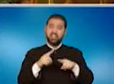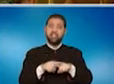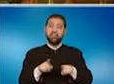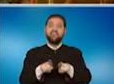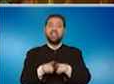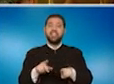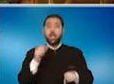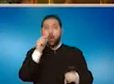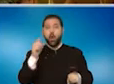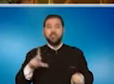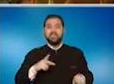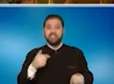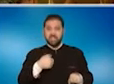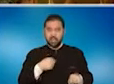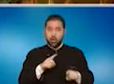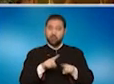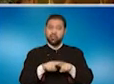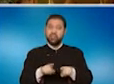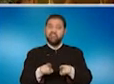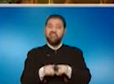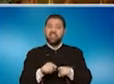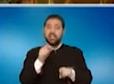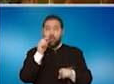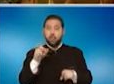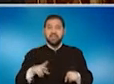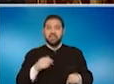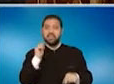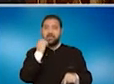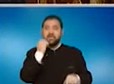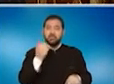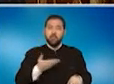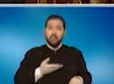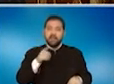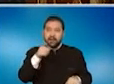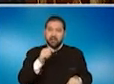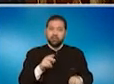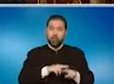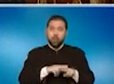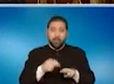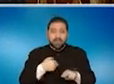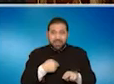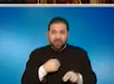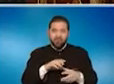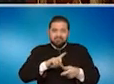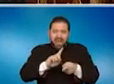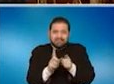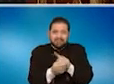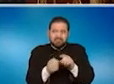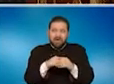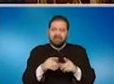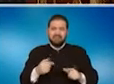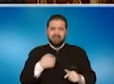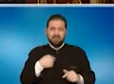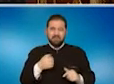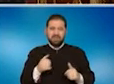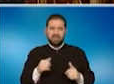de om sunt eu și ce fel de om este bătrânul acela? Cum am ajuns eu să degradez în mine calitatea mea